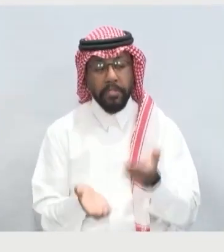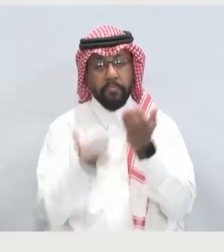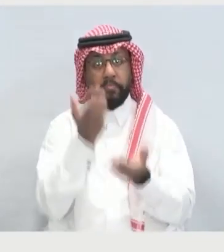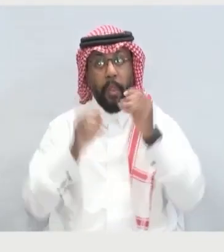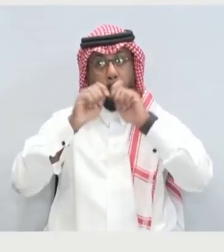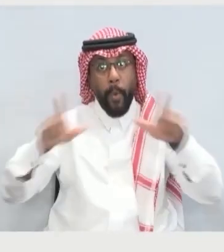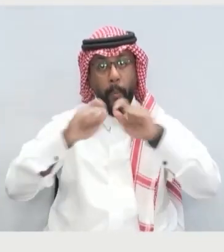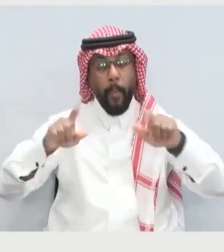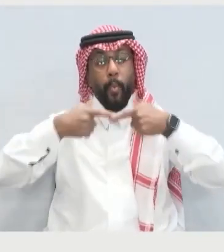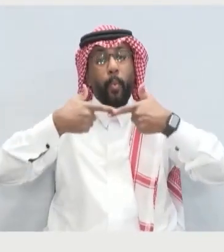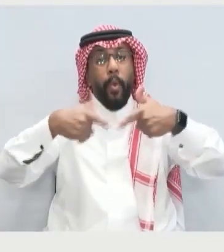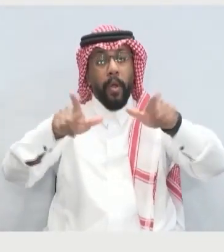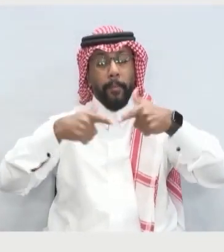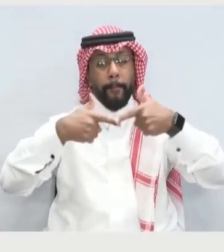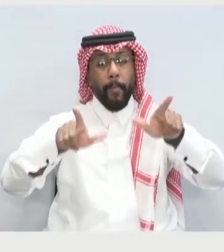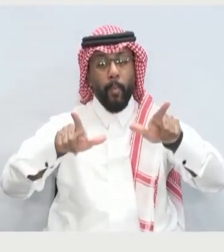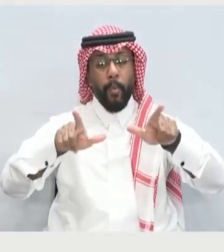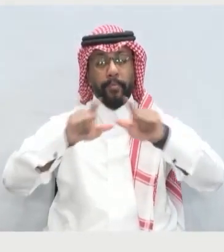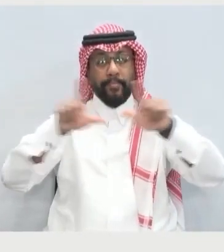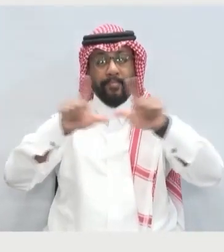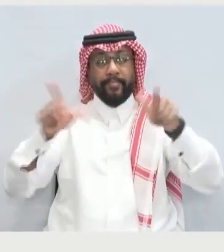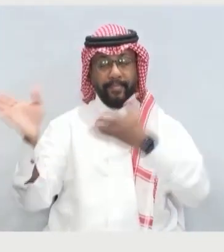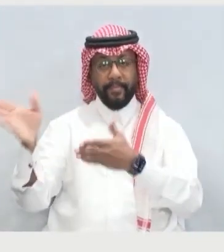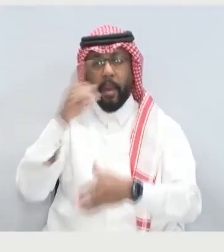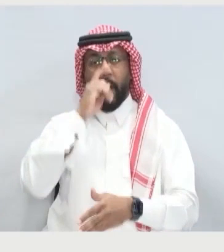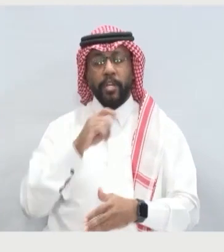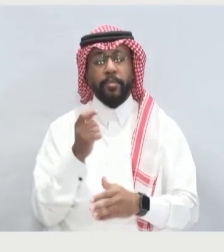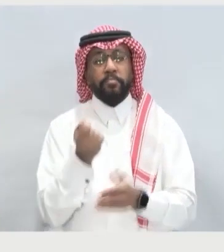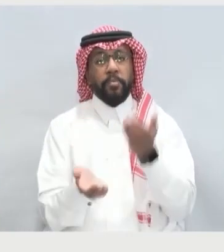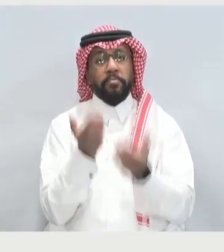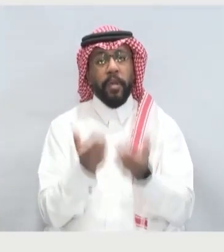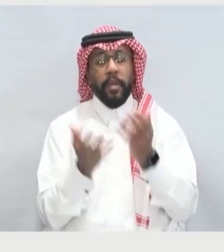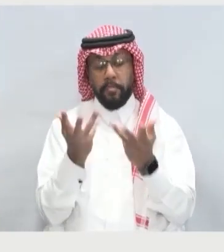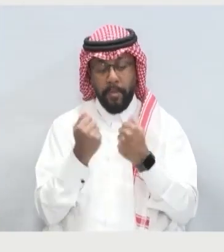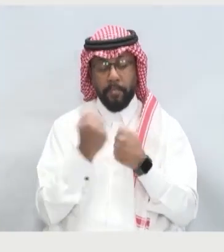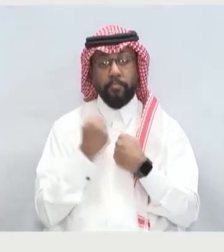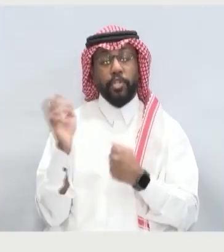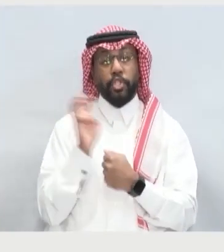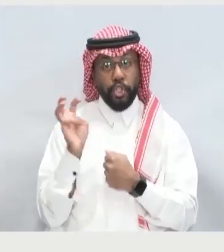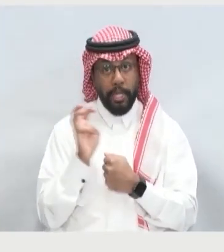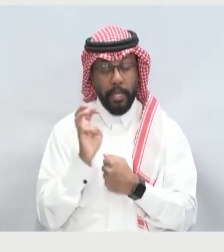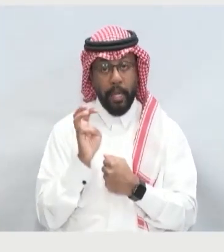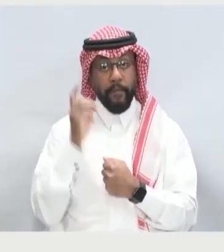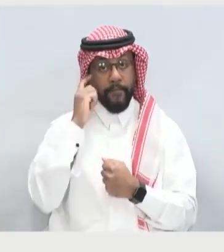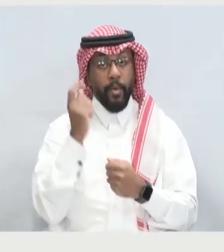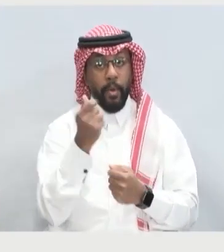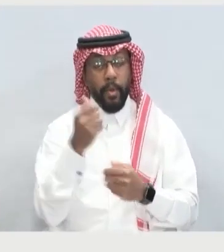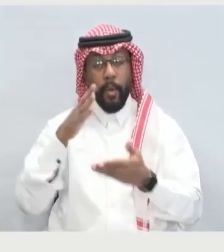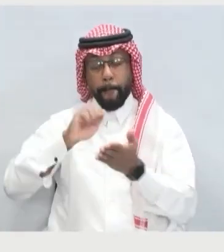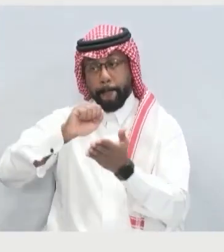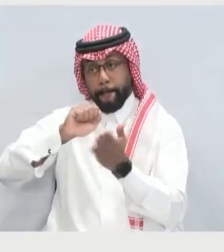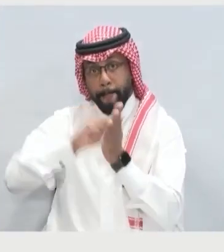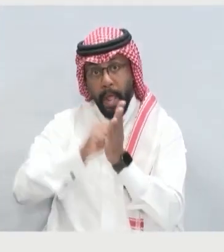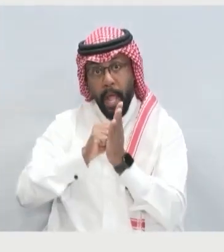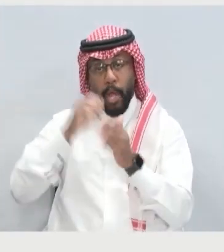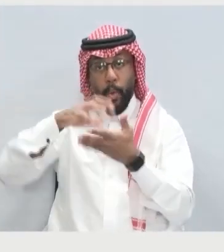وصافي قيمه الشركه خلال هذه الفتره اذا تبين لنا ما الذي تمتلكه الشركه من اصول سواء مباني او معدات او